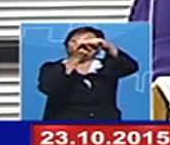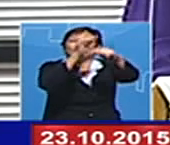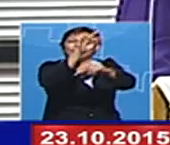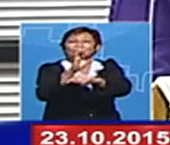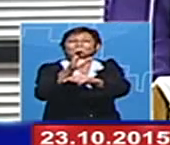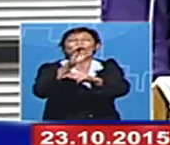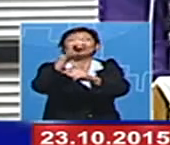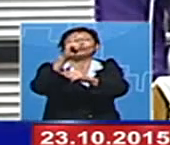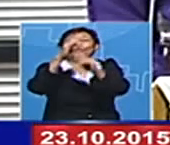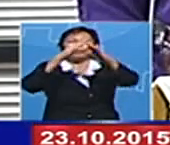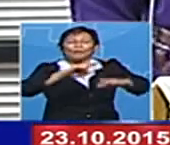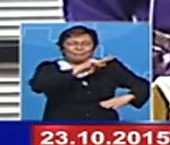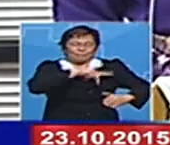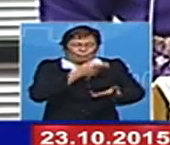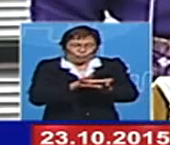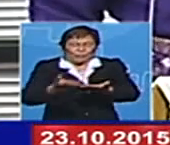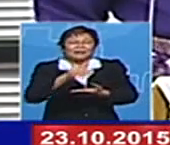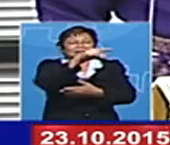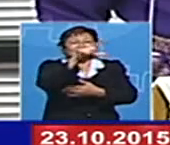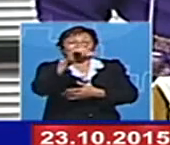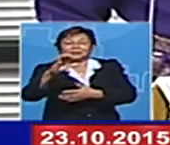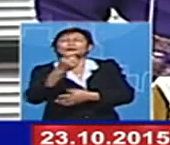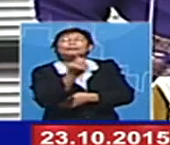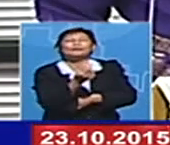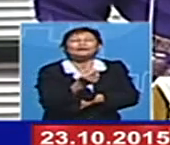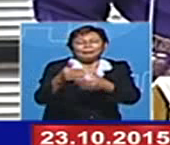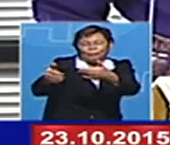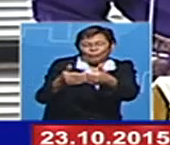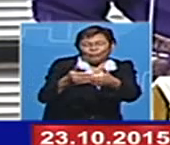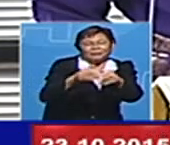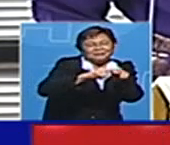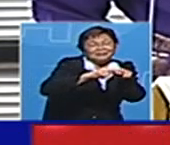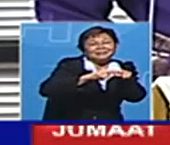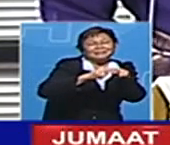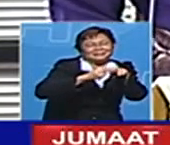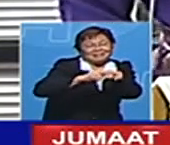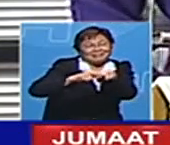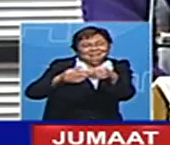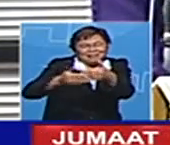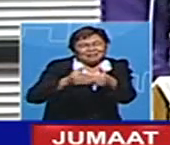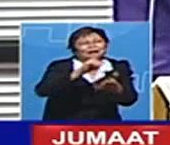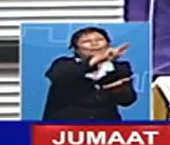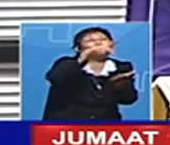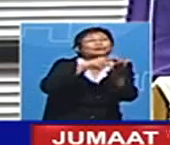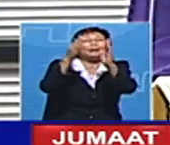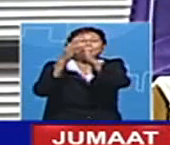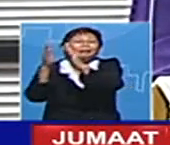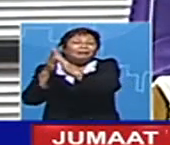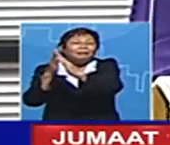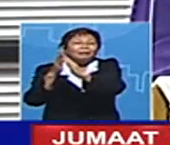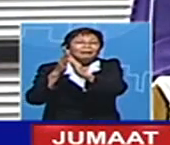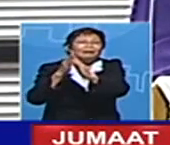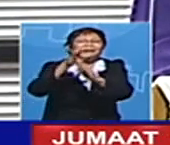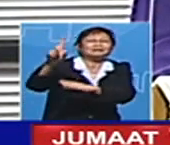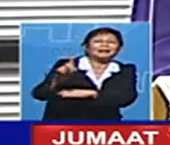rumah mampu milik oleh LC berhampiran stesen MRT dan kawasan Pusat Bandar kuasa